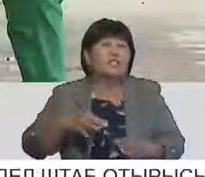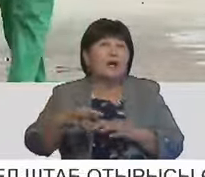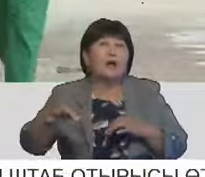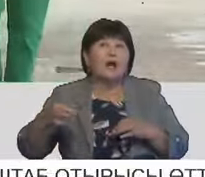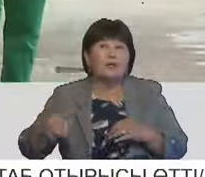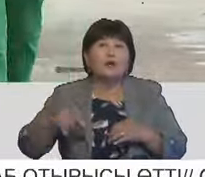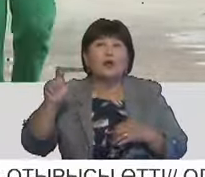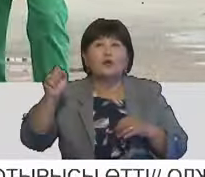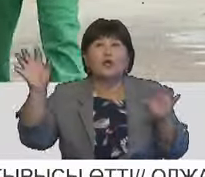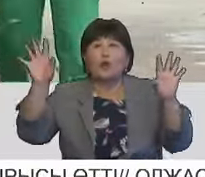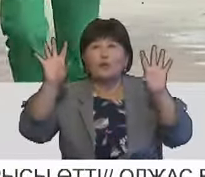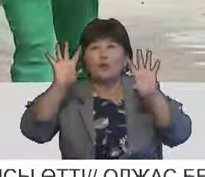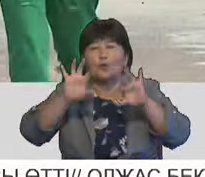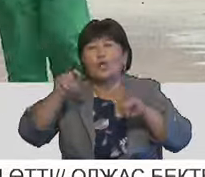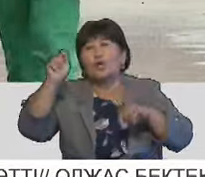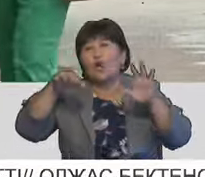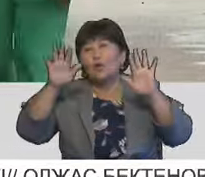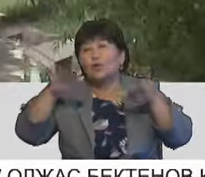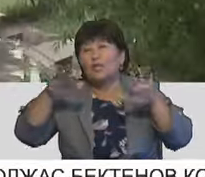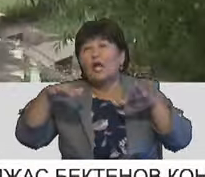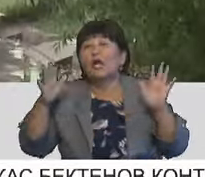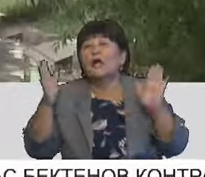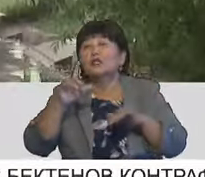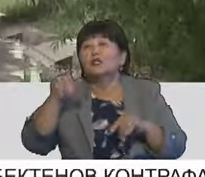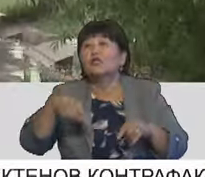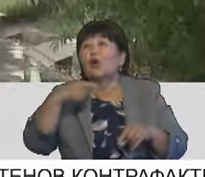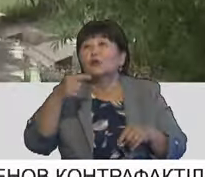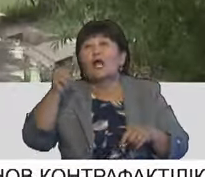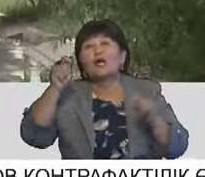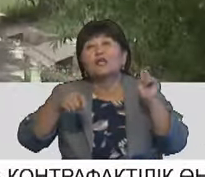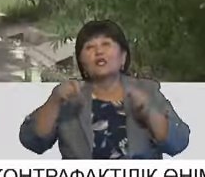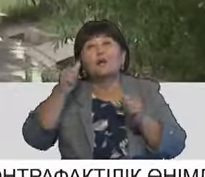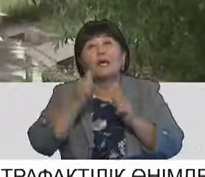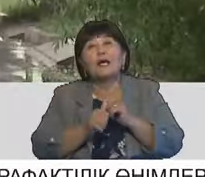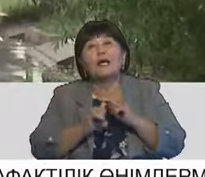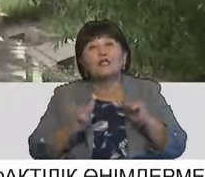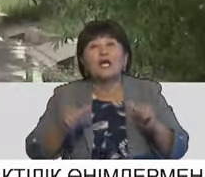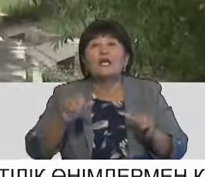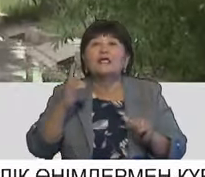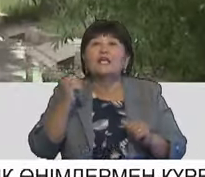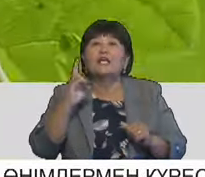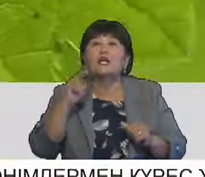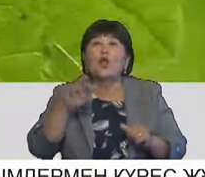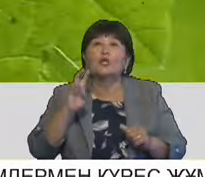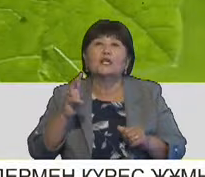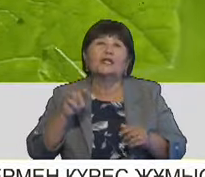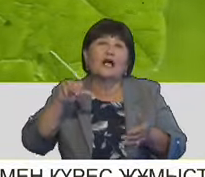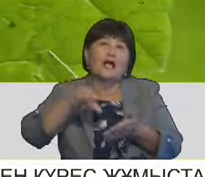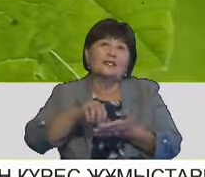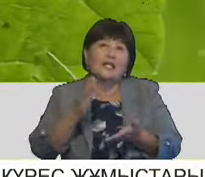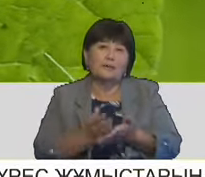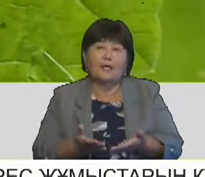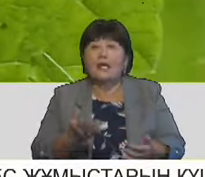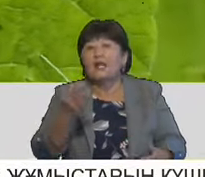бөлігінде аспанды бұлт торлап, жауын сіркіреді. Синоптиктер сөзінше, жаңбырдың жиілеуіне циклонның әсері бар. Маусым